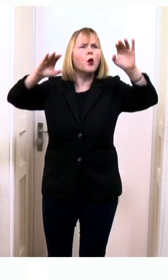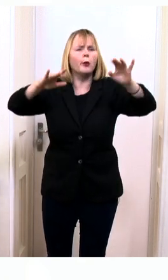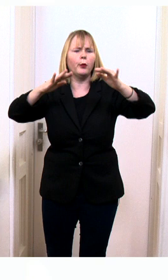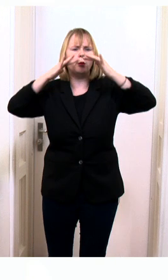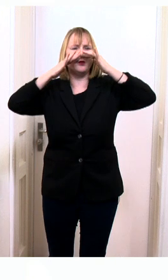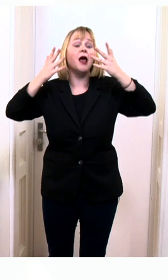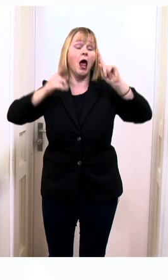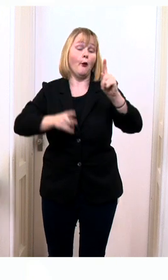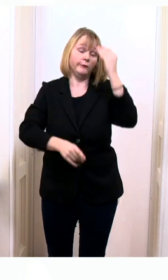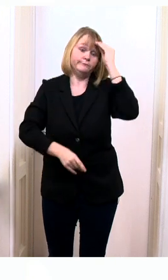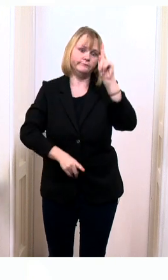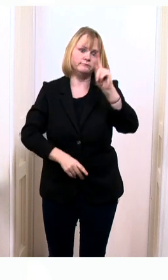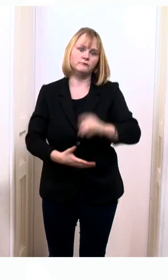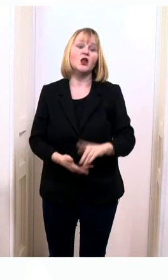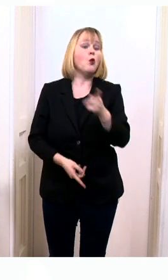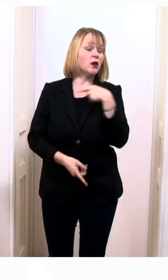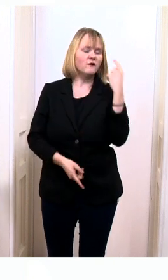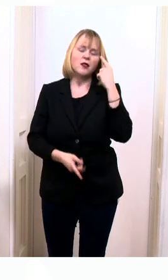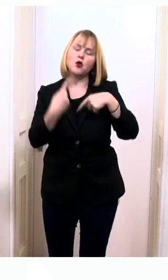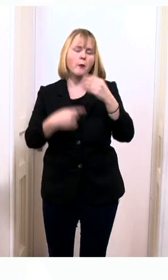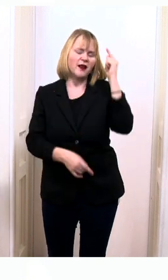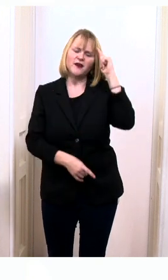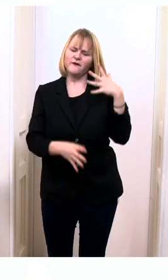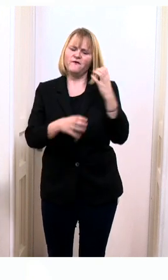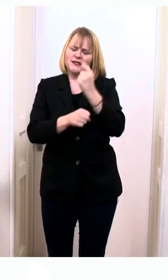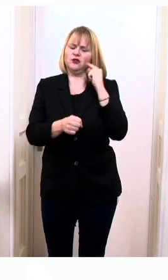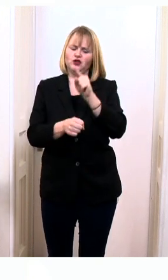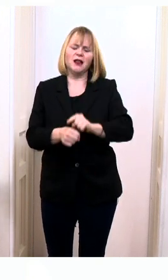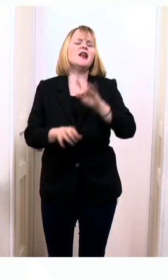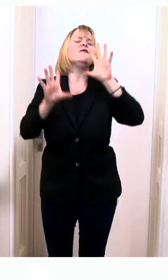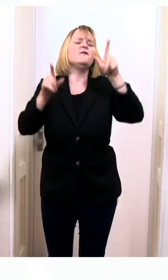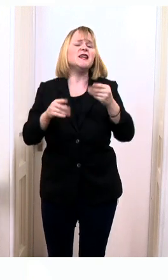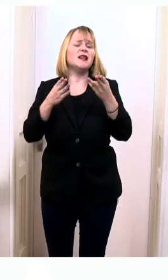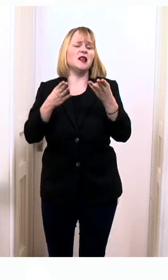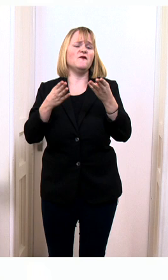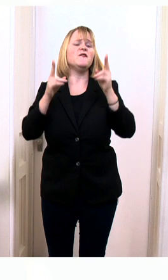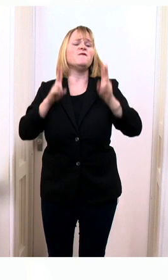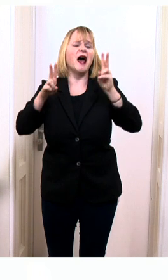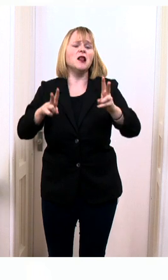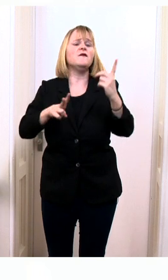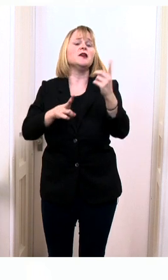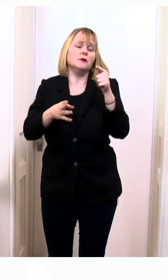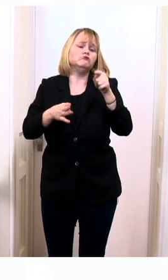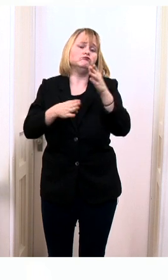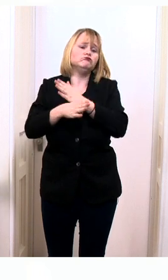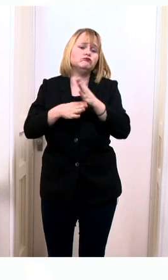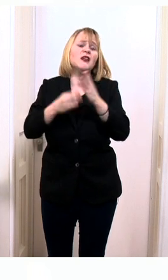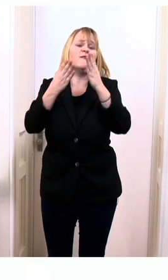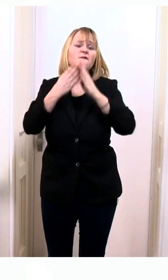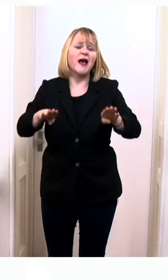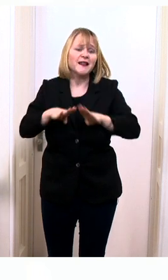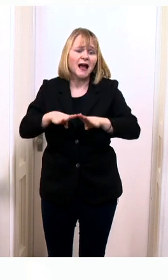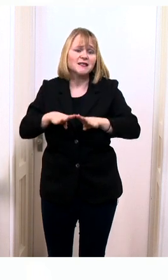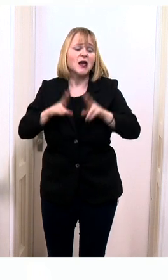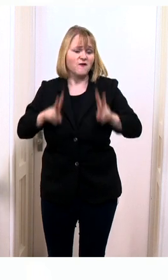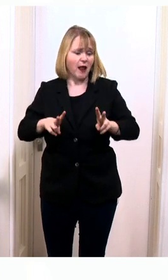haben wieder festgestellt, auch über die Weihnachtstage, x Fälle, wo die Übertragung durch Personen geschehen ist, die praktisch keine